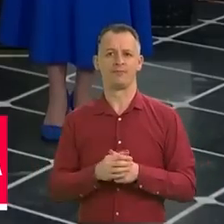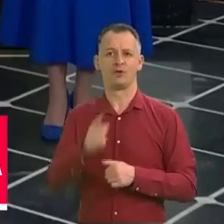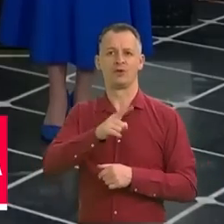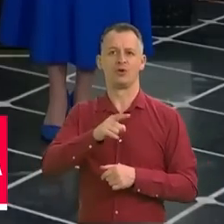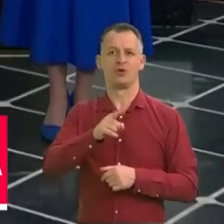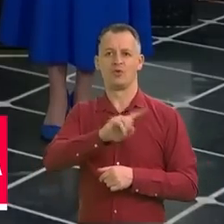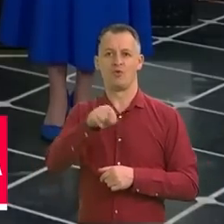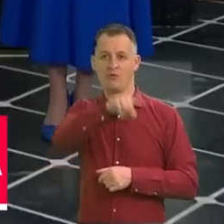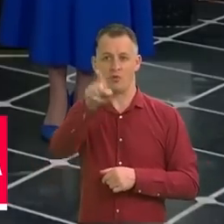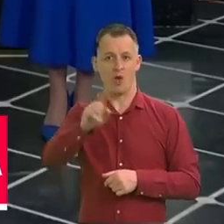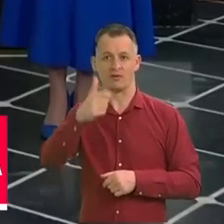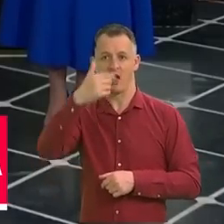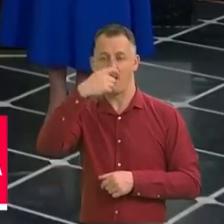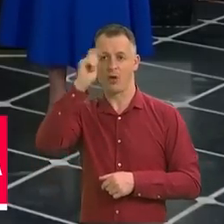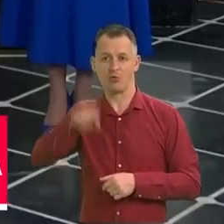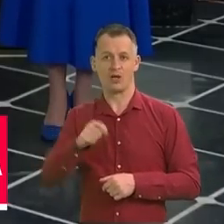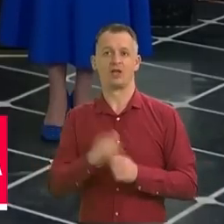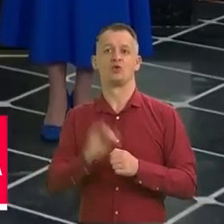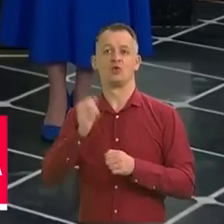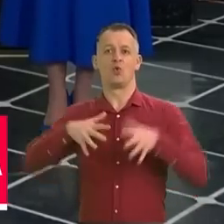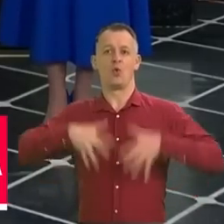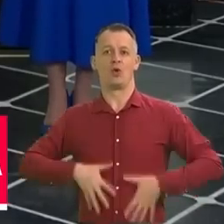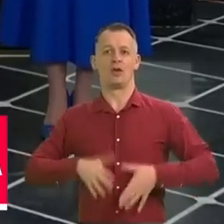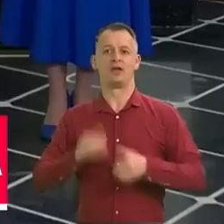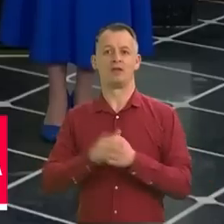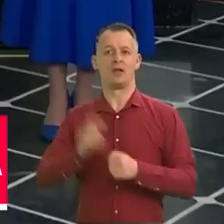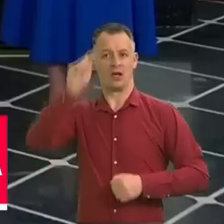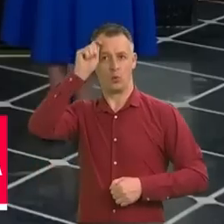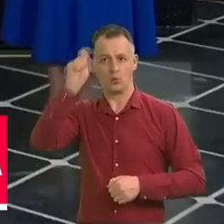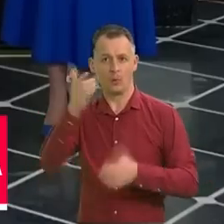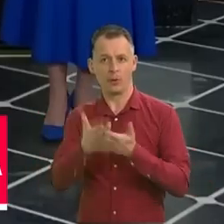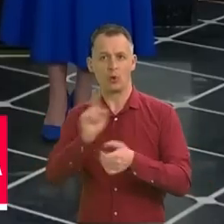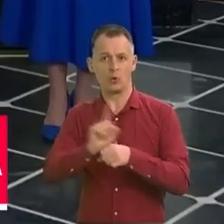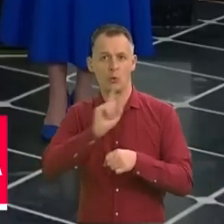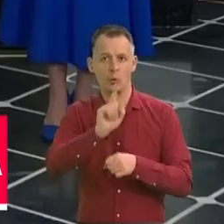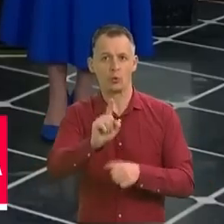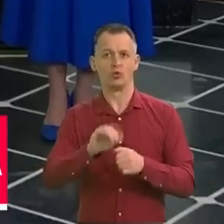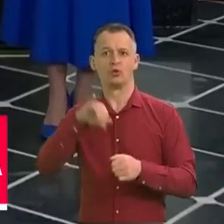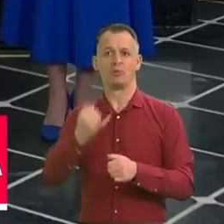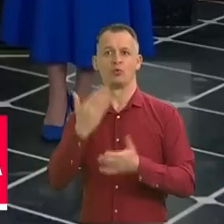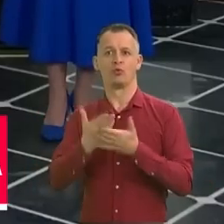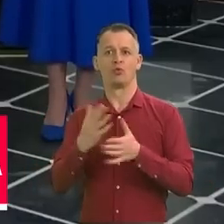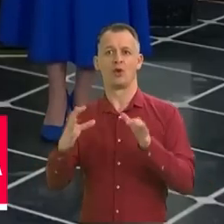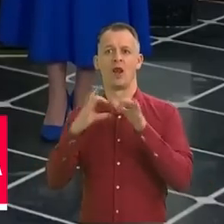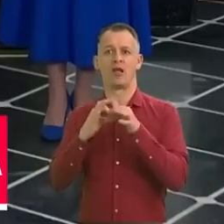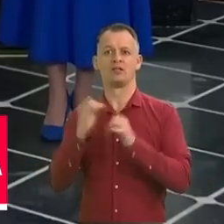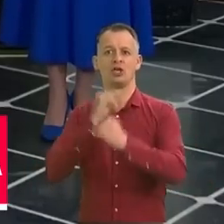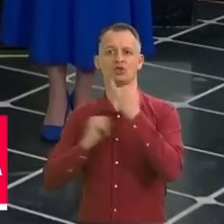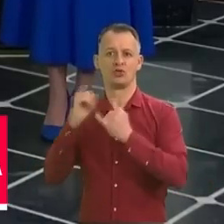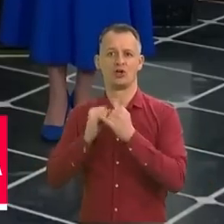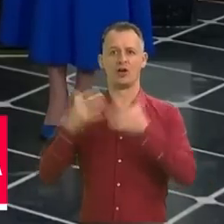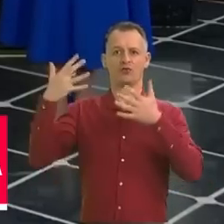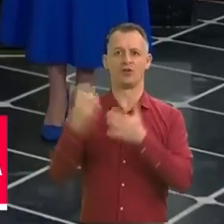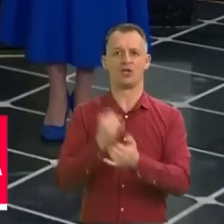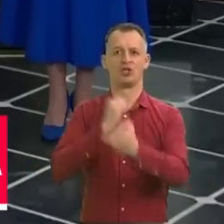noi pliș cu pliș, noi za це вдячні. Я вважаю, що це історичні відносини, історичний результат